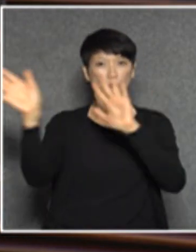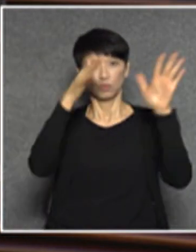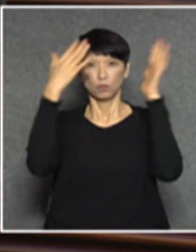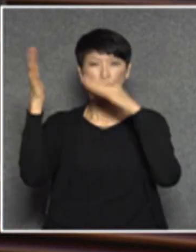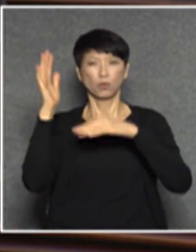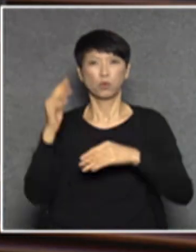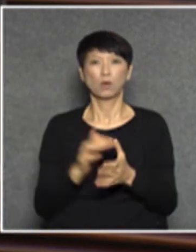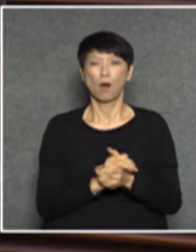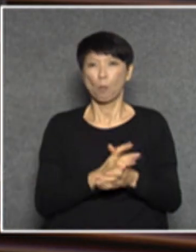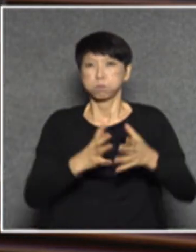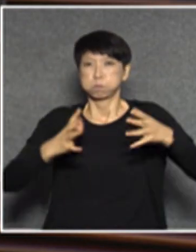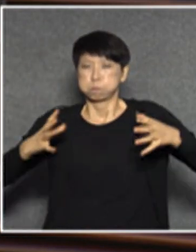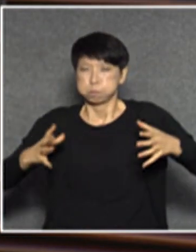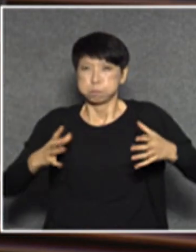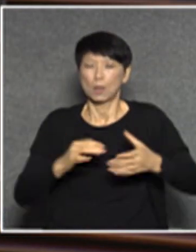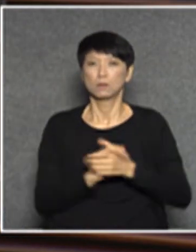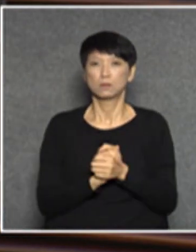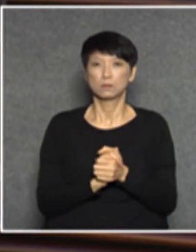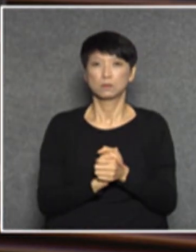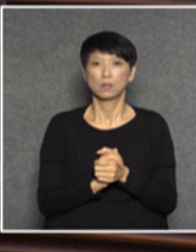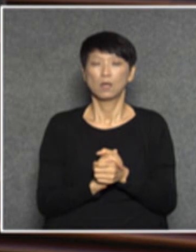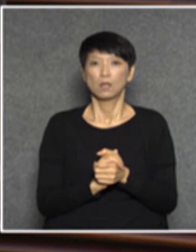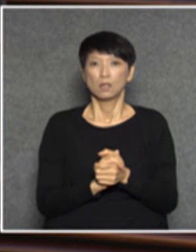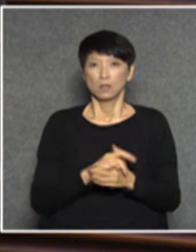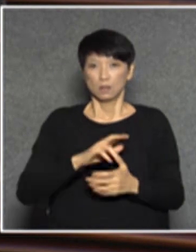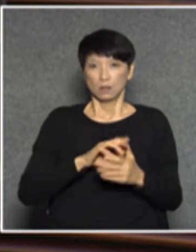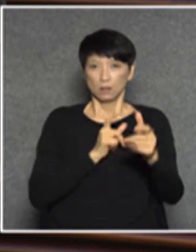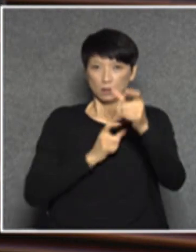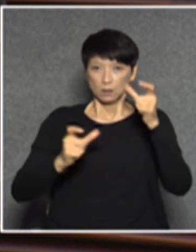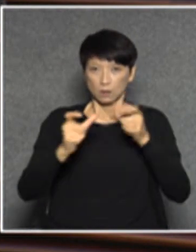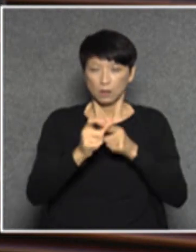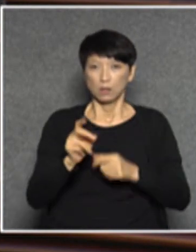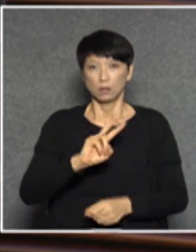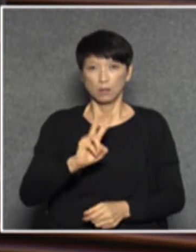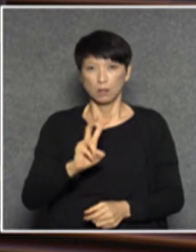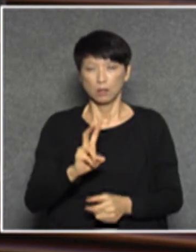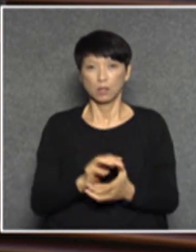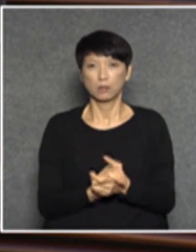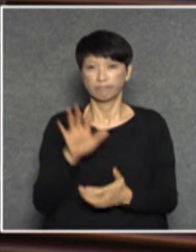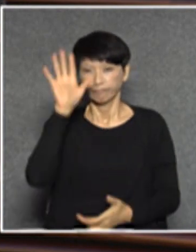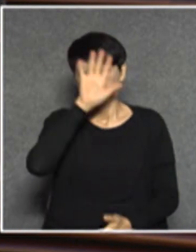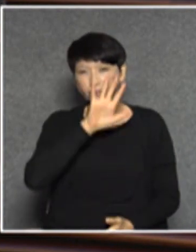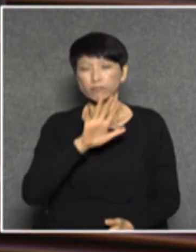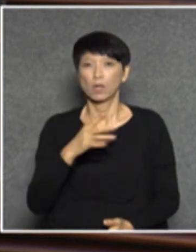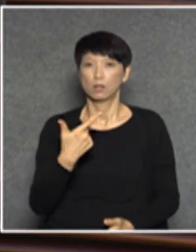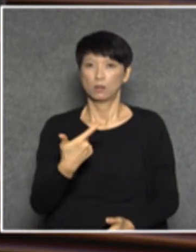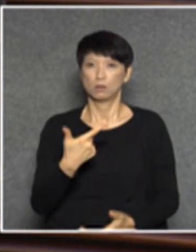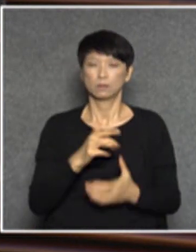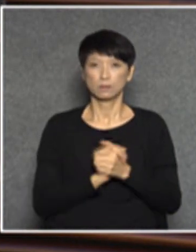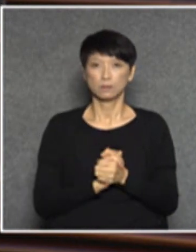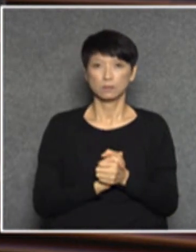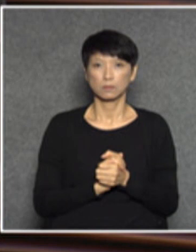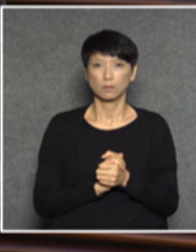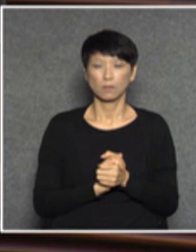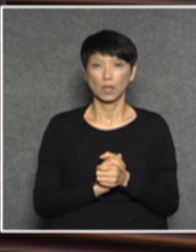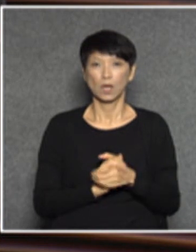經濟角度看，從真正天氣角度看，的而且確我們是陰霾滿布。但是總的來說，就是危裡面一定有